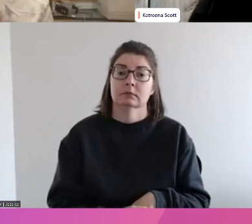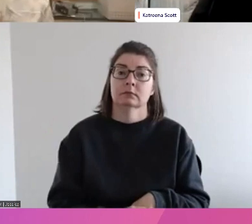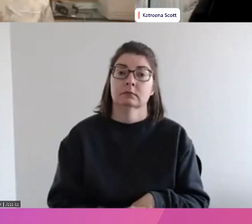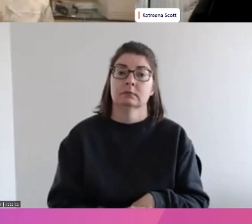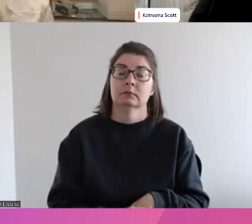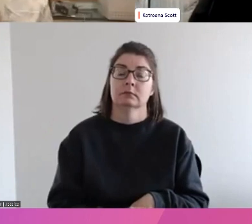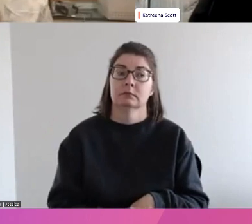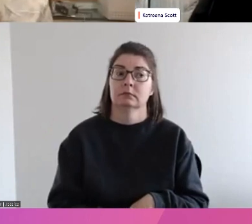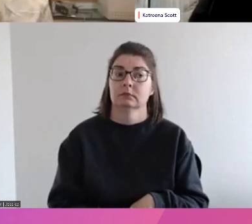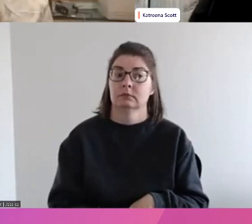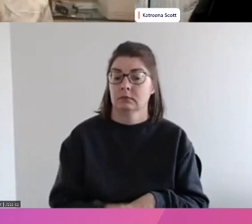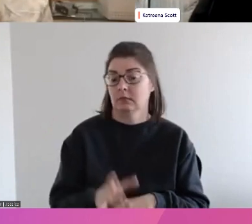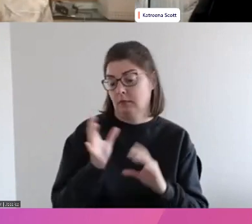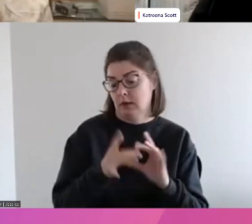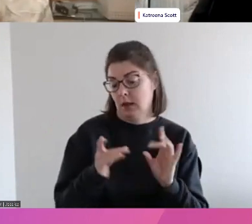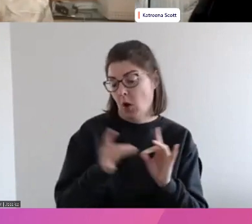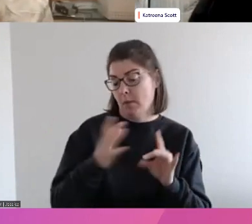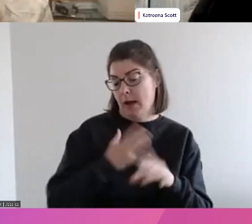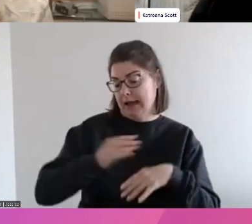pas soulevé l'idée